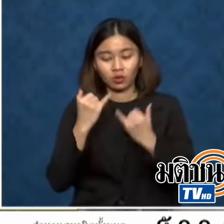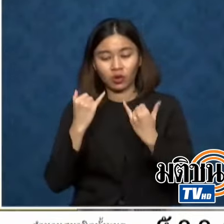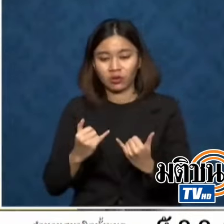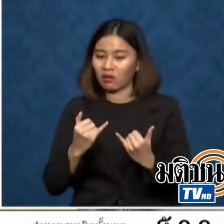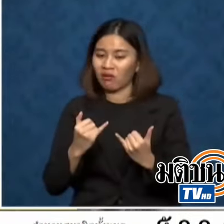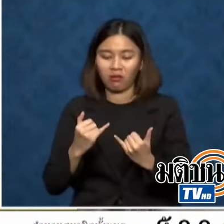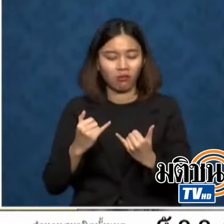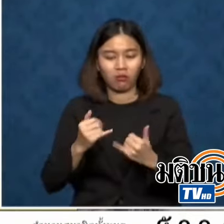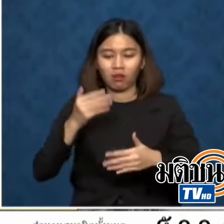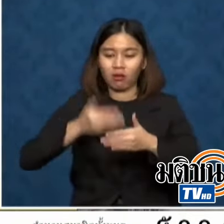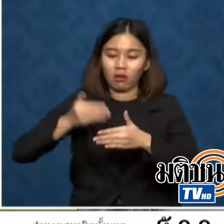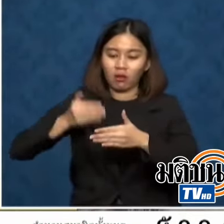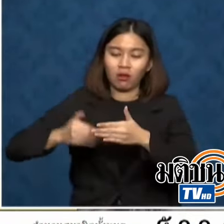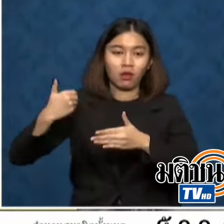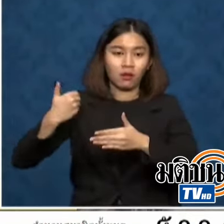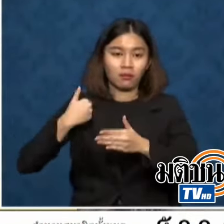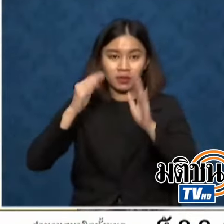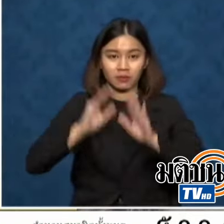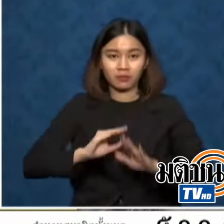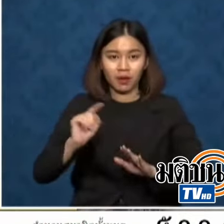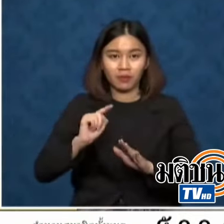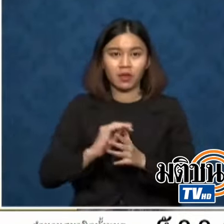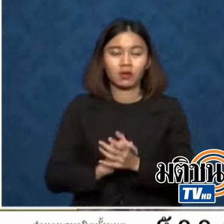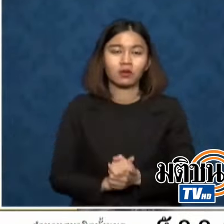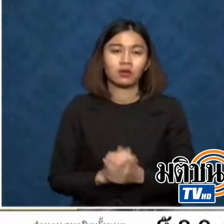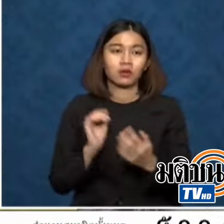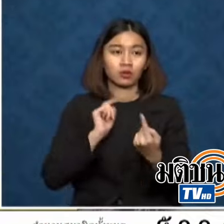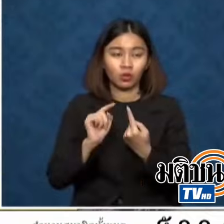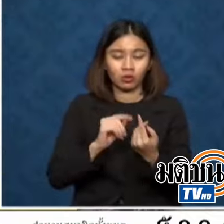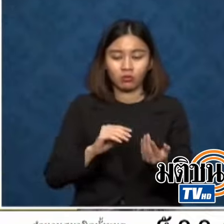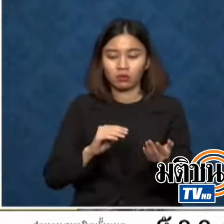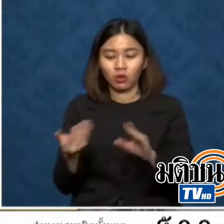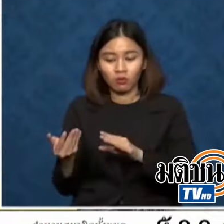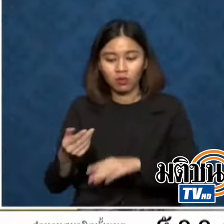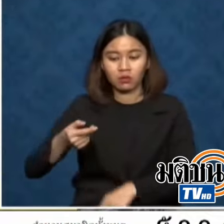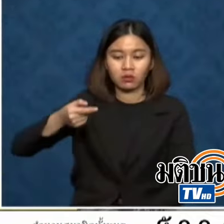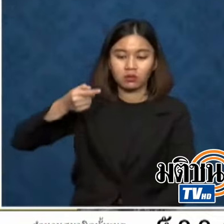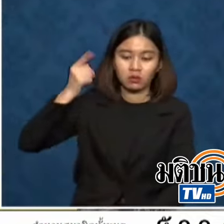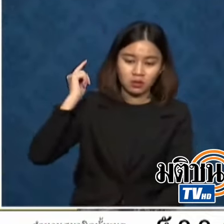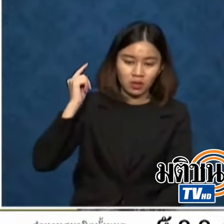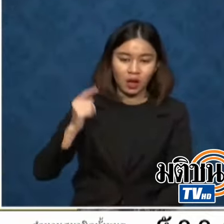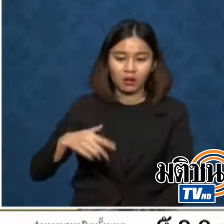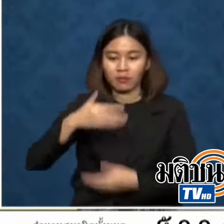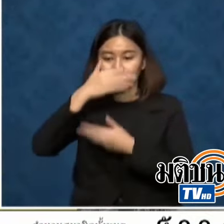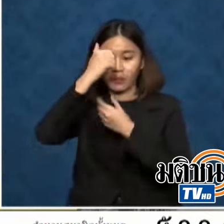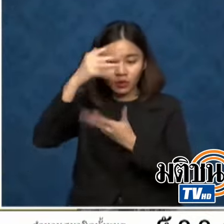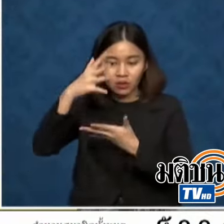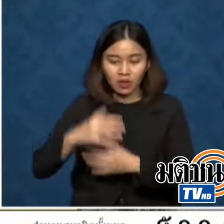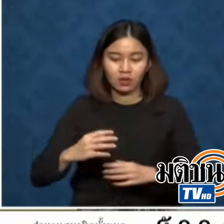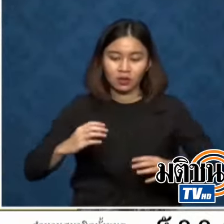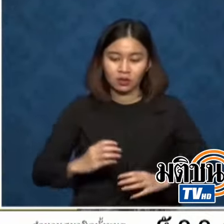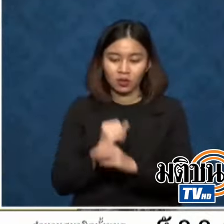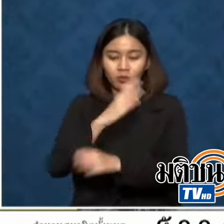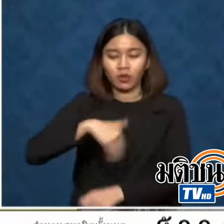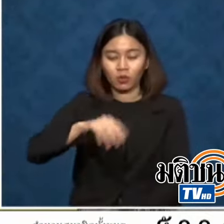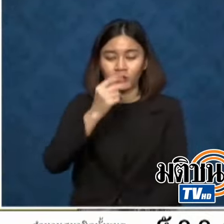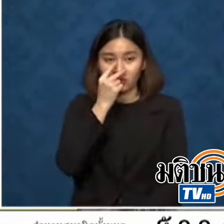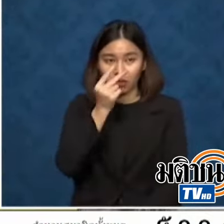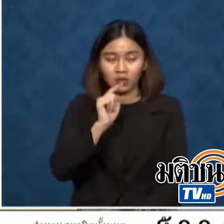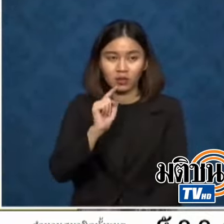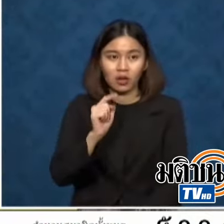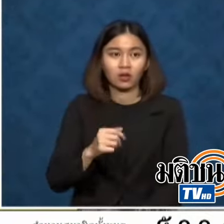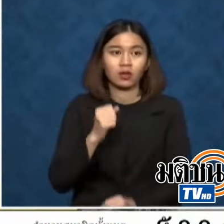8ด้านมีในลักษณะแบบไหนบ้างที่ทั้งล้มเหลวล่าช้าและละเลพอสรุปแบบนี้ท่านจะได้เห็นครับ